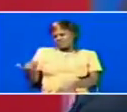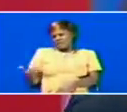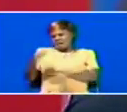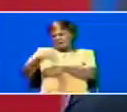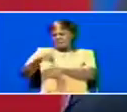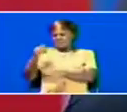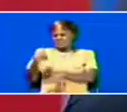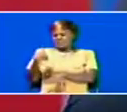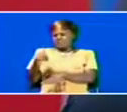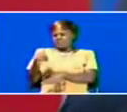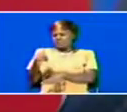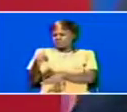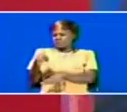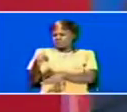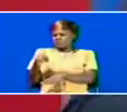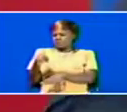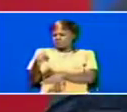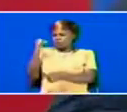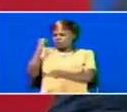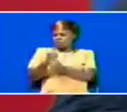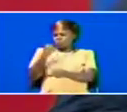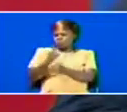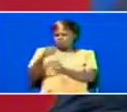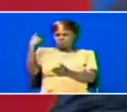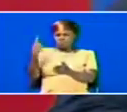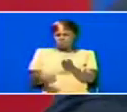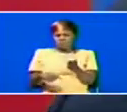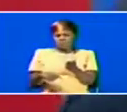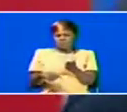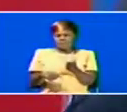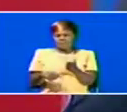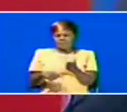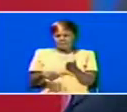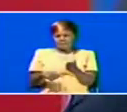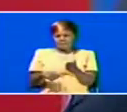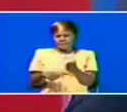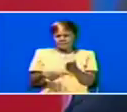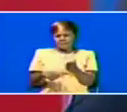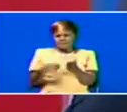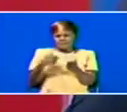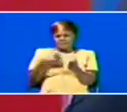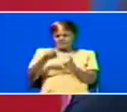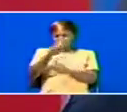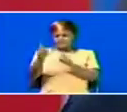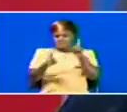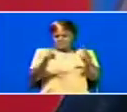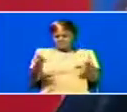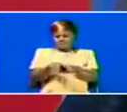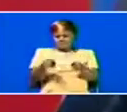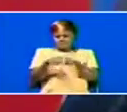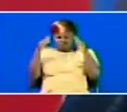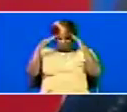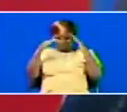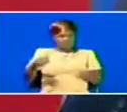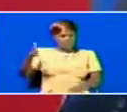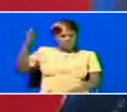namna moja ama nyingine, hatua gani utaweza kuchukua. Tunakuja na mahojiano haya mtazamaji pia tukiangazia